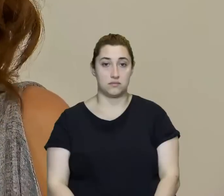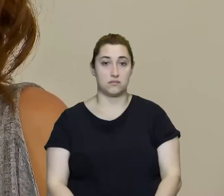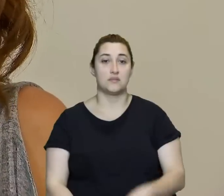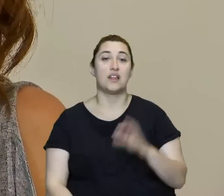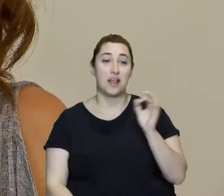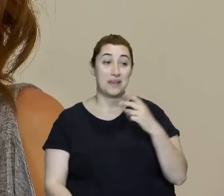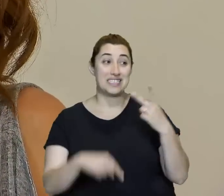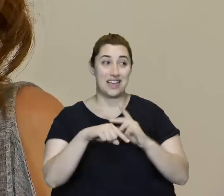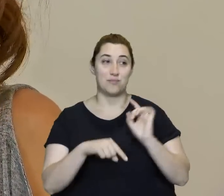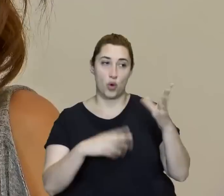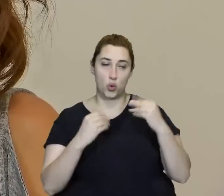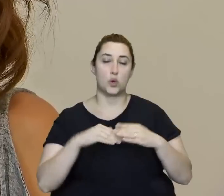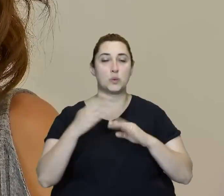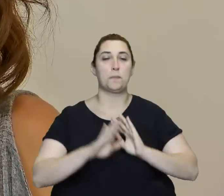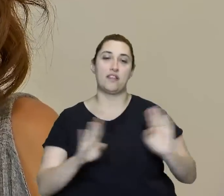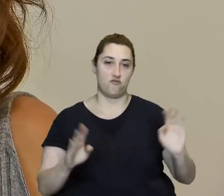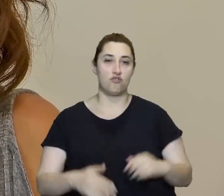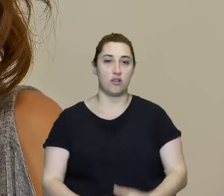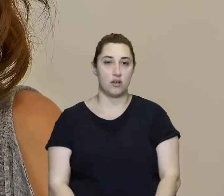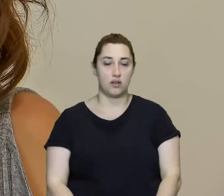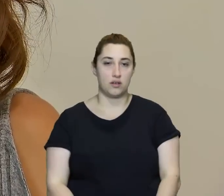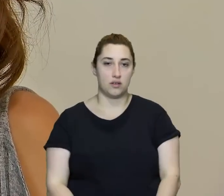Tabii ki varoş gülümden kurtulduğum zaman.